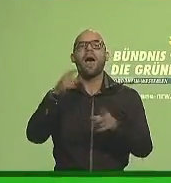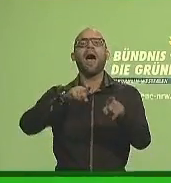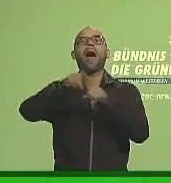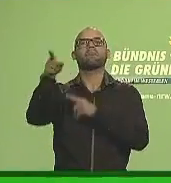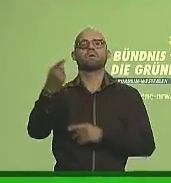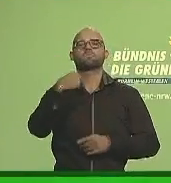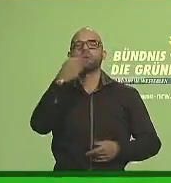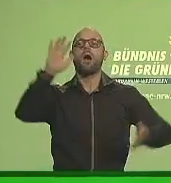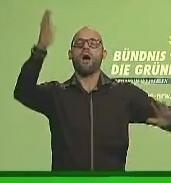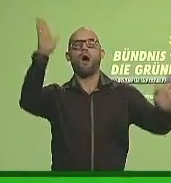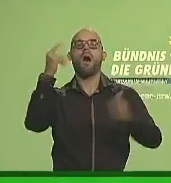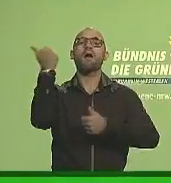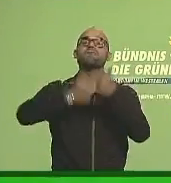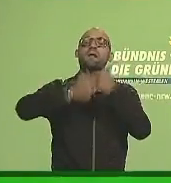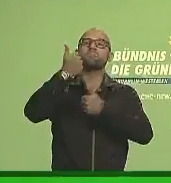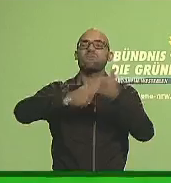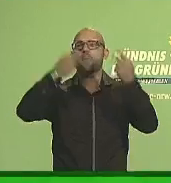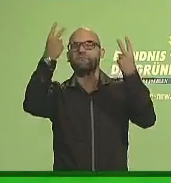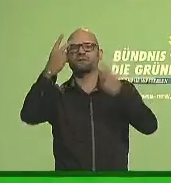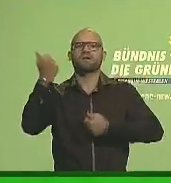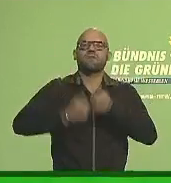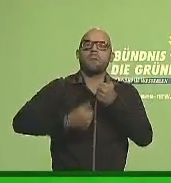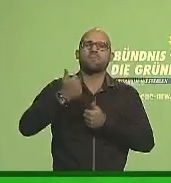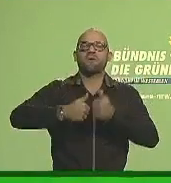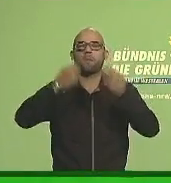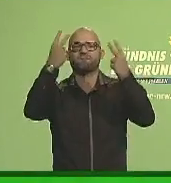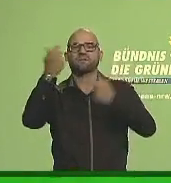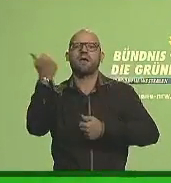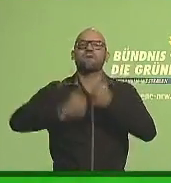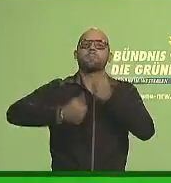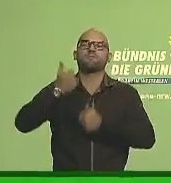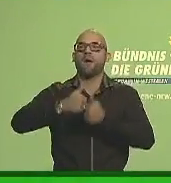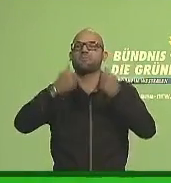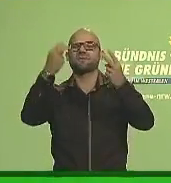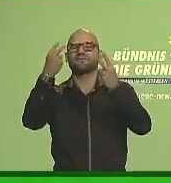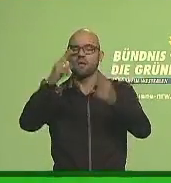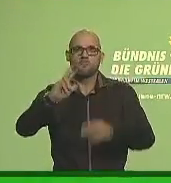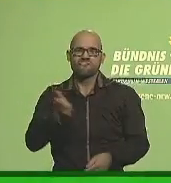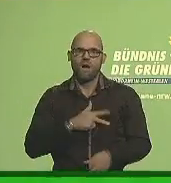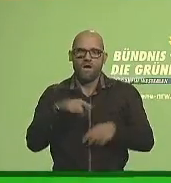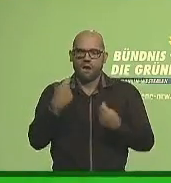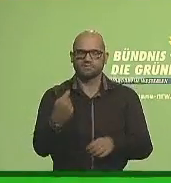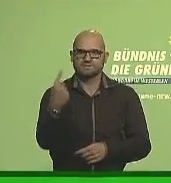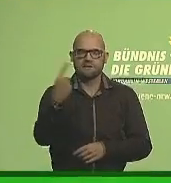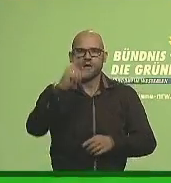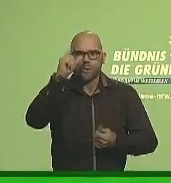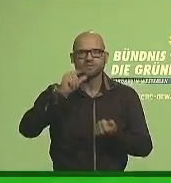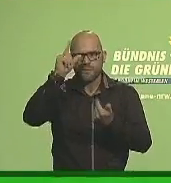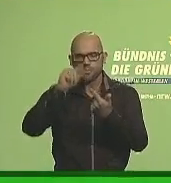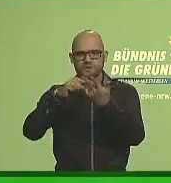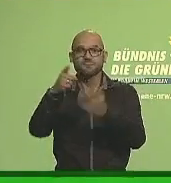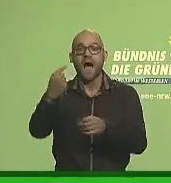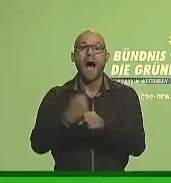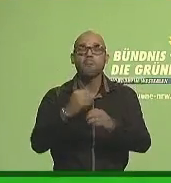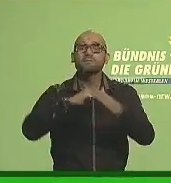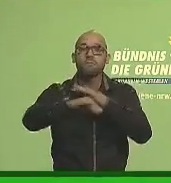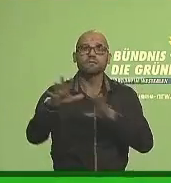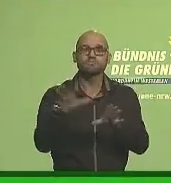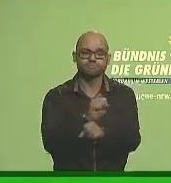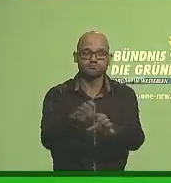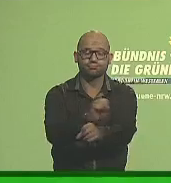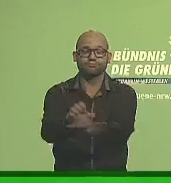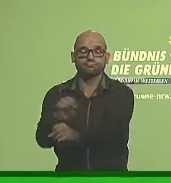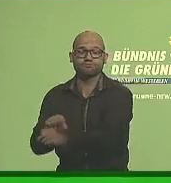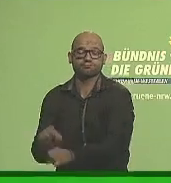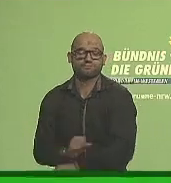sagt, der Wettbewerb soll es bestimmen, der macht die größten Ausnahmen und der ist der größte Arbeitsplatzvernichter. Denn am Ende trifft es nicht